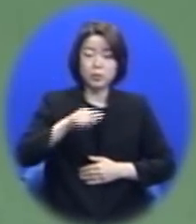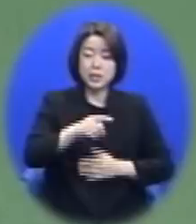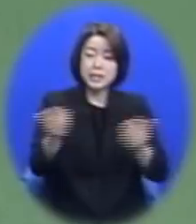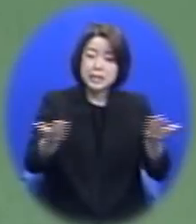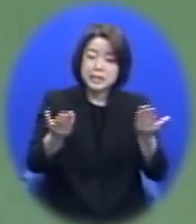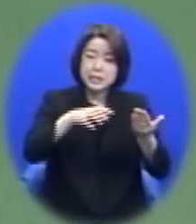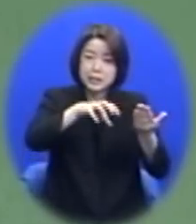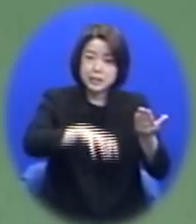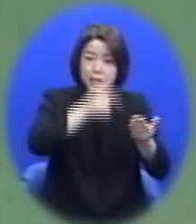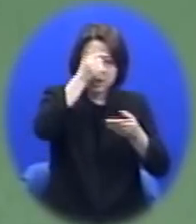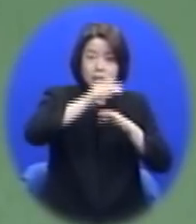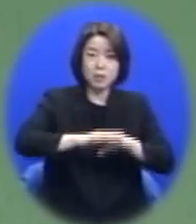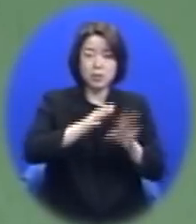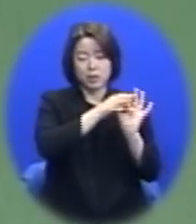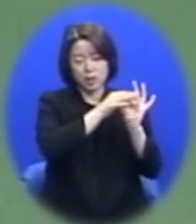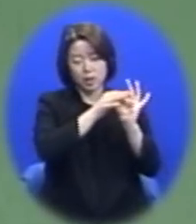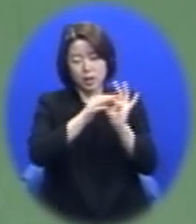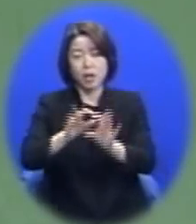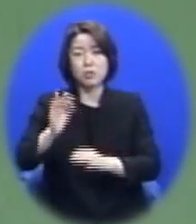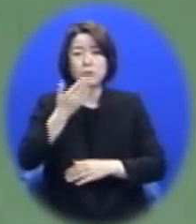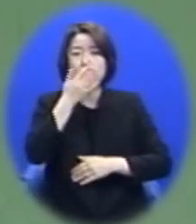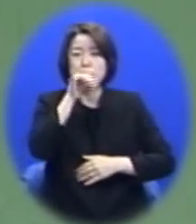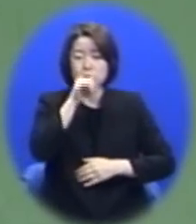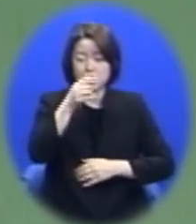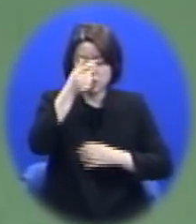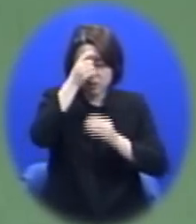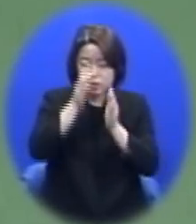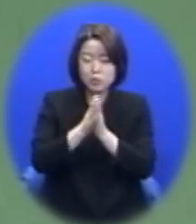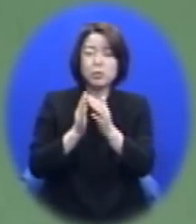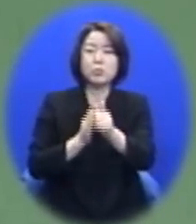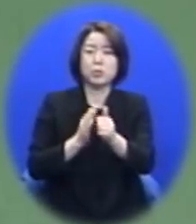예배만큼은 계속 되어질 수 있도록 그걸 기도해 주십시오.